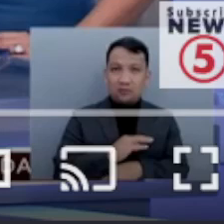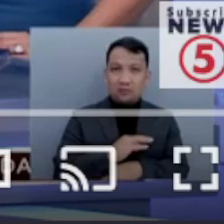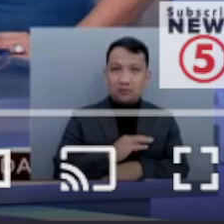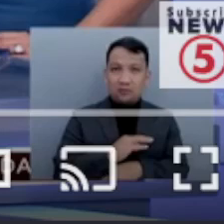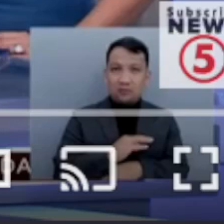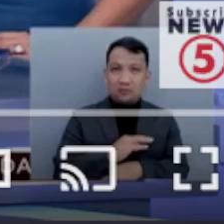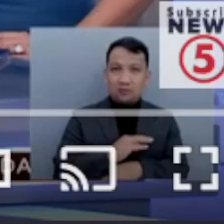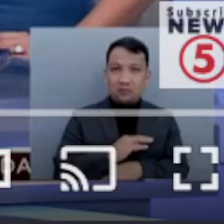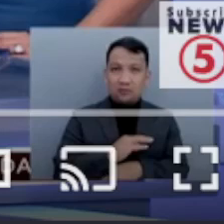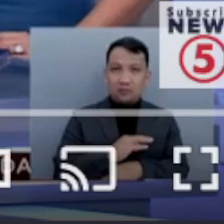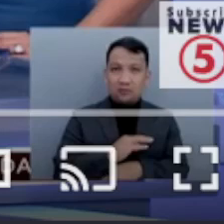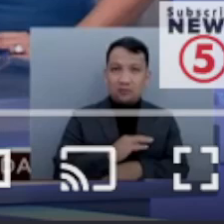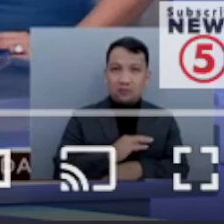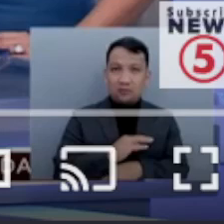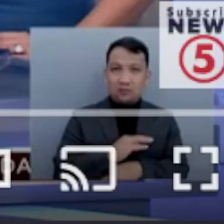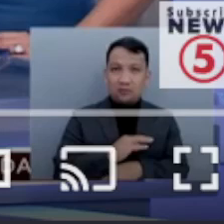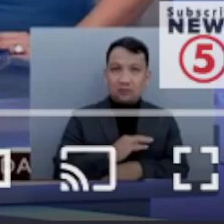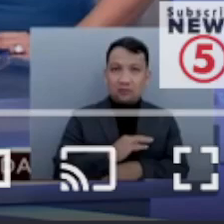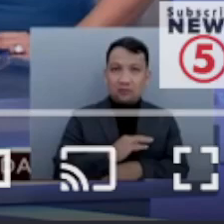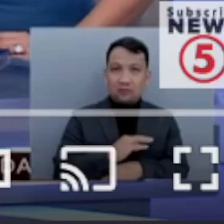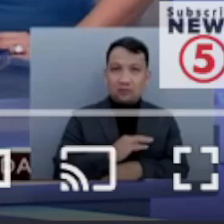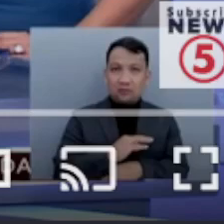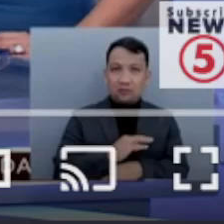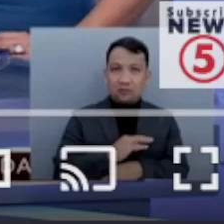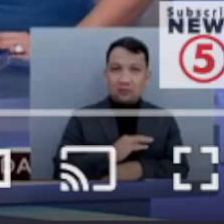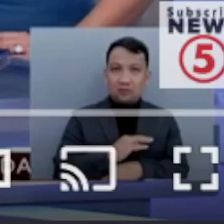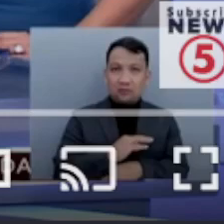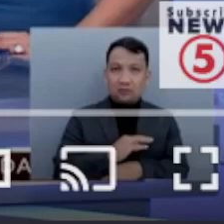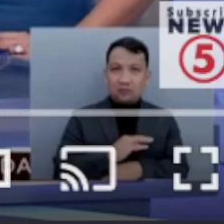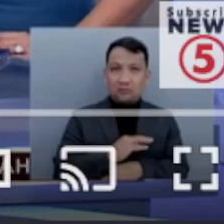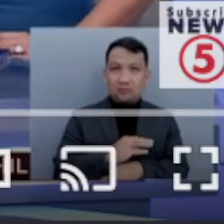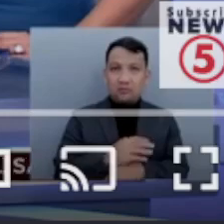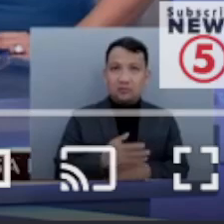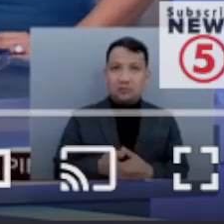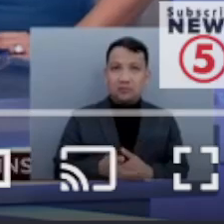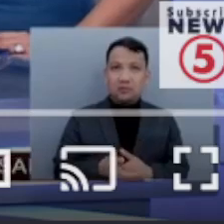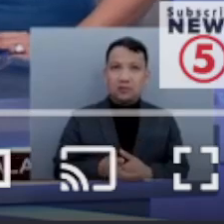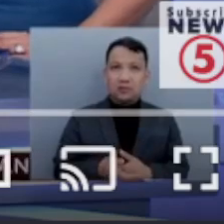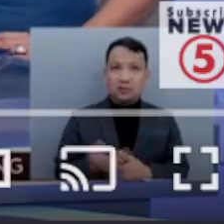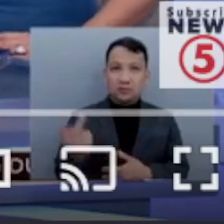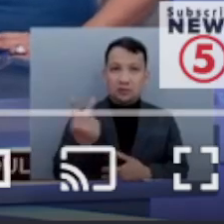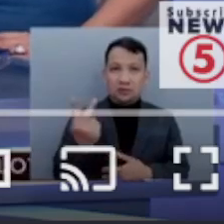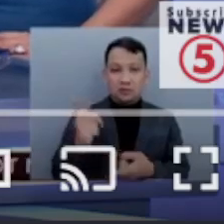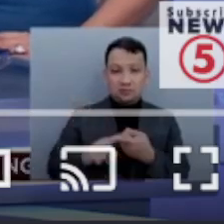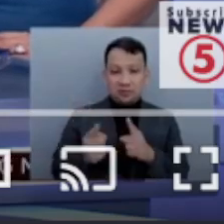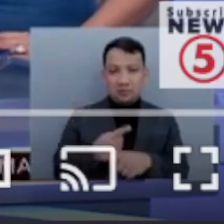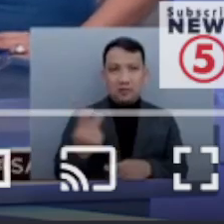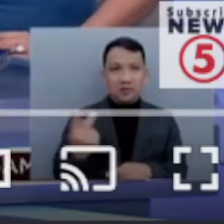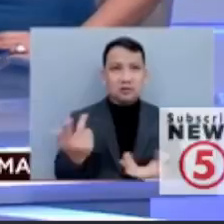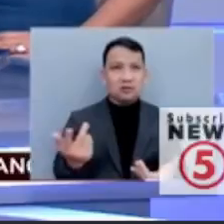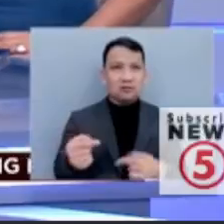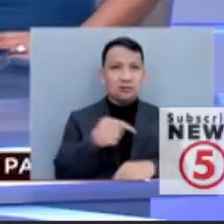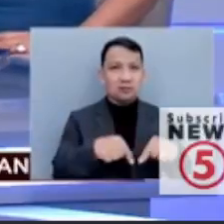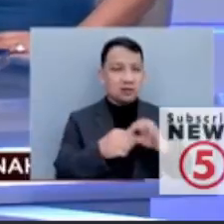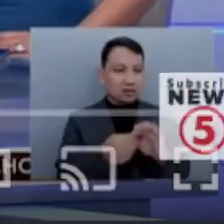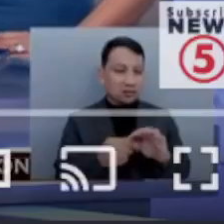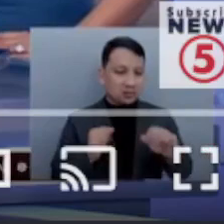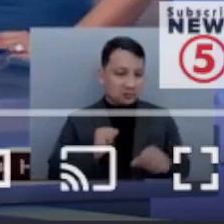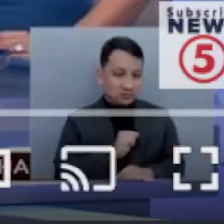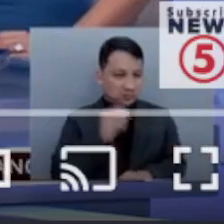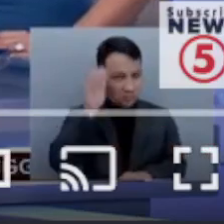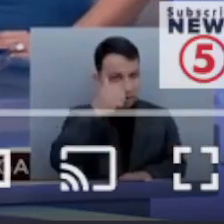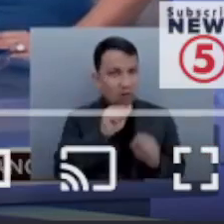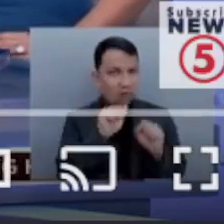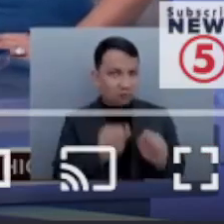ko kung nasaan ko napanood kanina yun eh. Tuloy muna natin to. Sino magkaibigan eh. Correct. Oo, totoo. Kaya nga sinasabi ni Senator Alam, baka